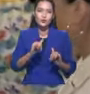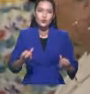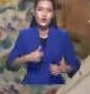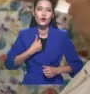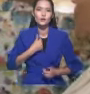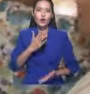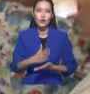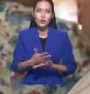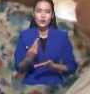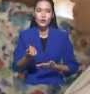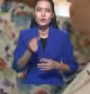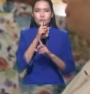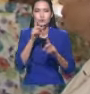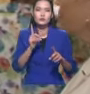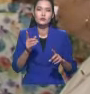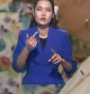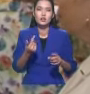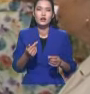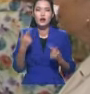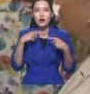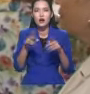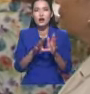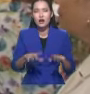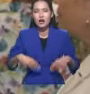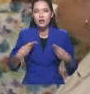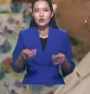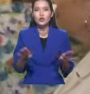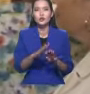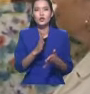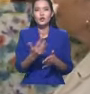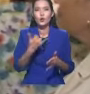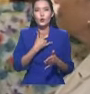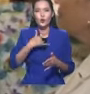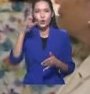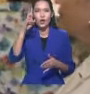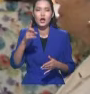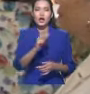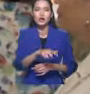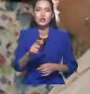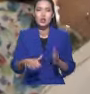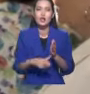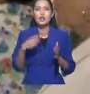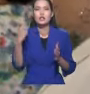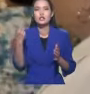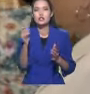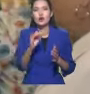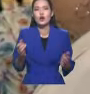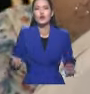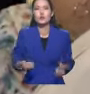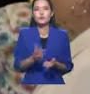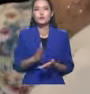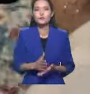5 мемлекеттен шетелдің мемлекеттік театрлар келеді және біздің өзіміздің республикадан 6 театр бәйгеге түспек.